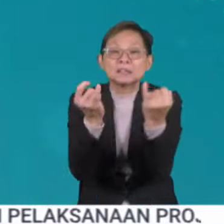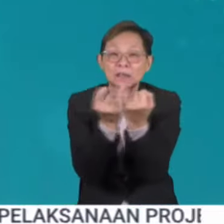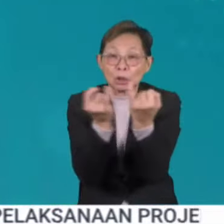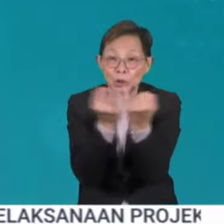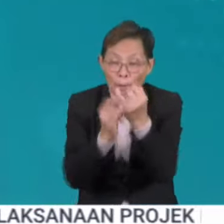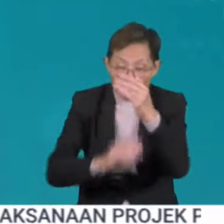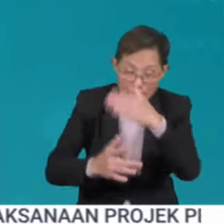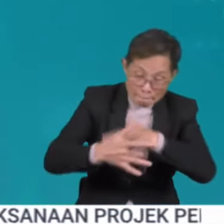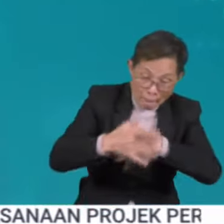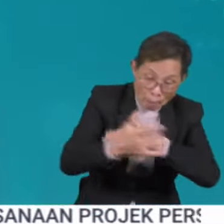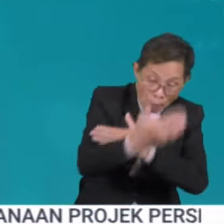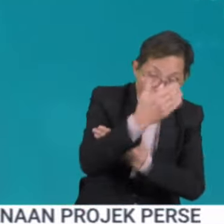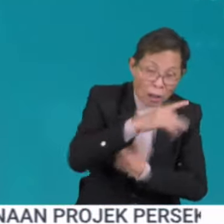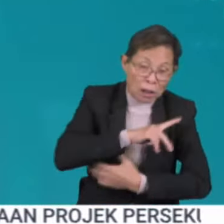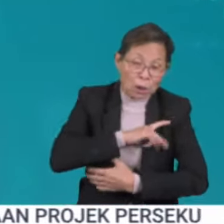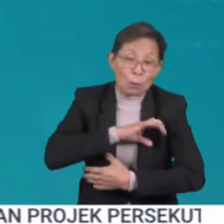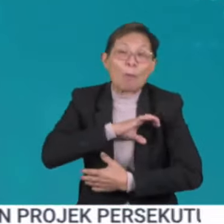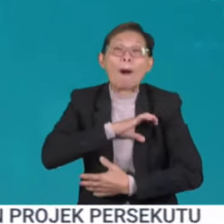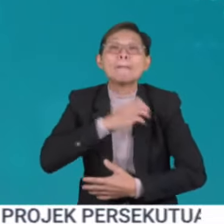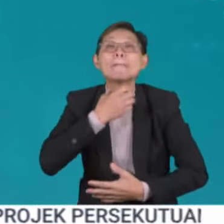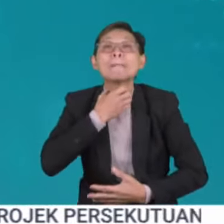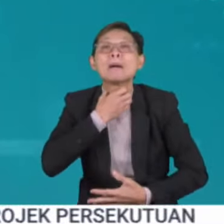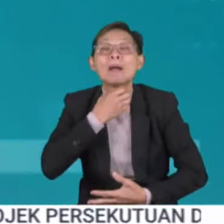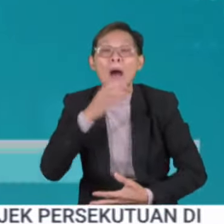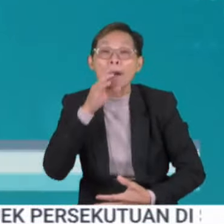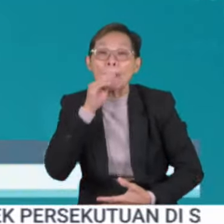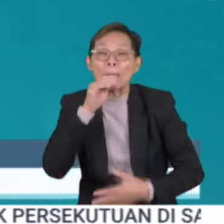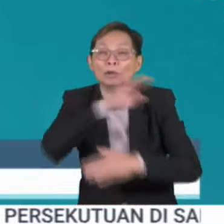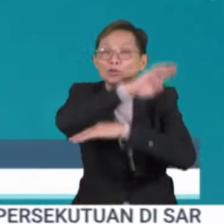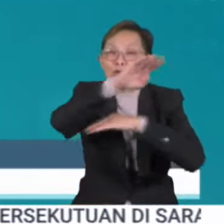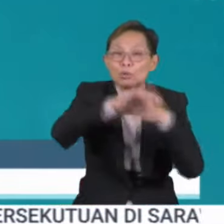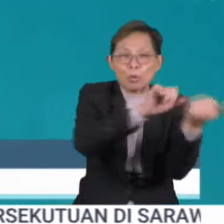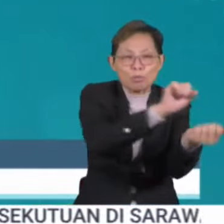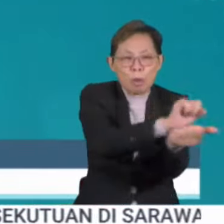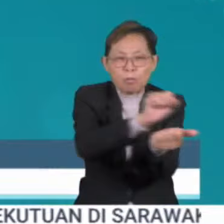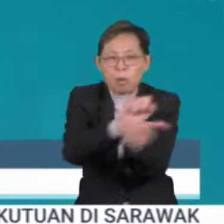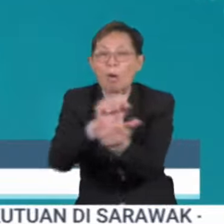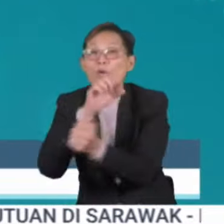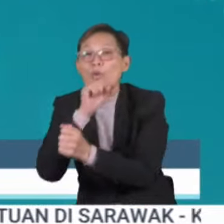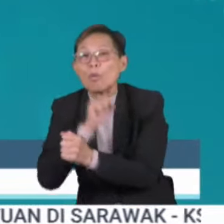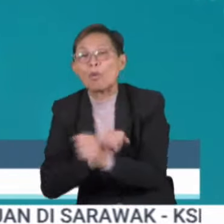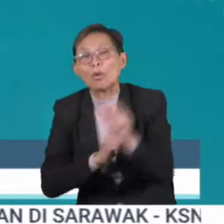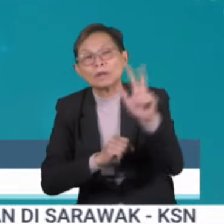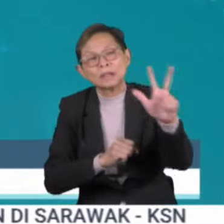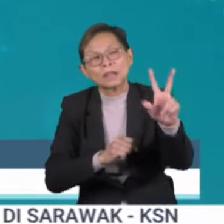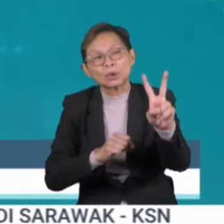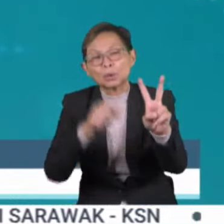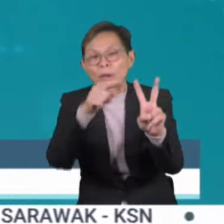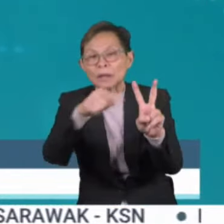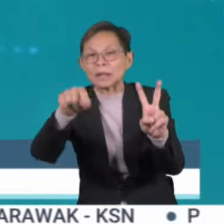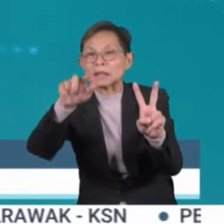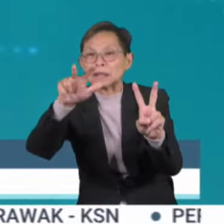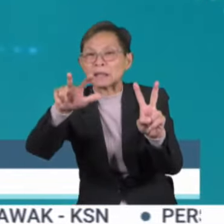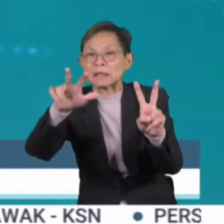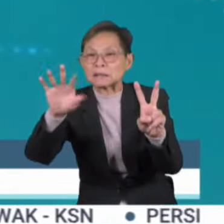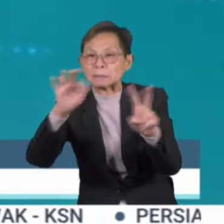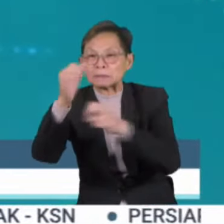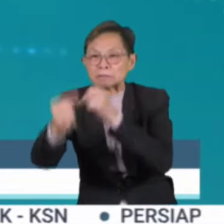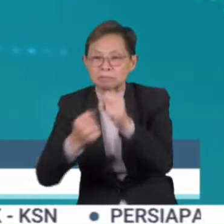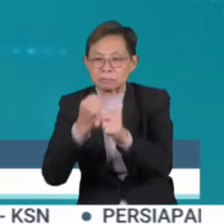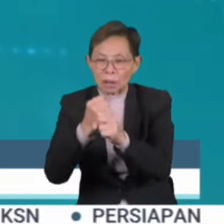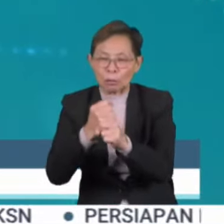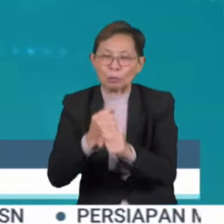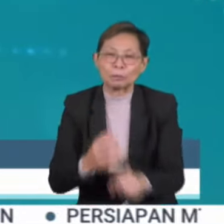tadi. Ketua Polis Perak Dato' Azizi Mat Aris berkata kesemua tangkapan berusia antara 32 hingga 39